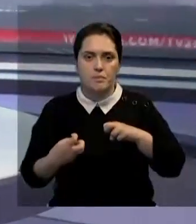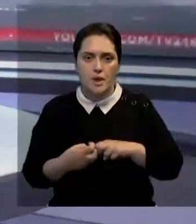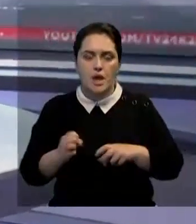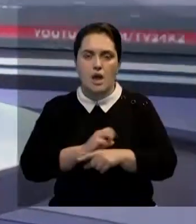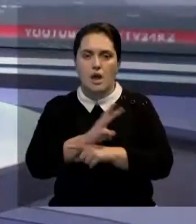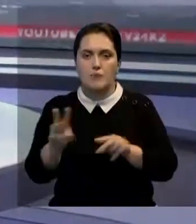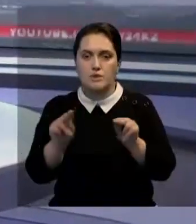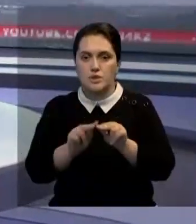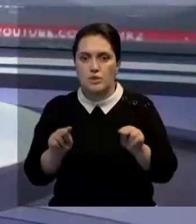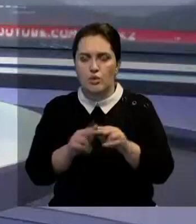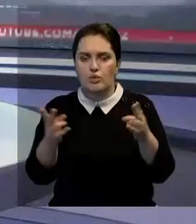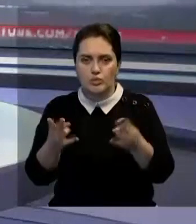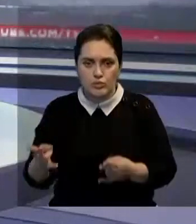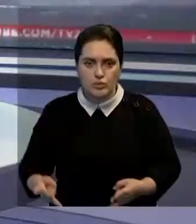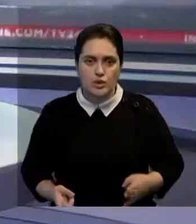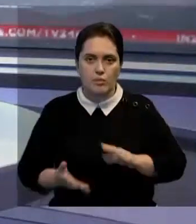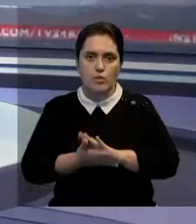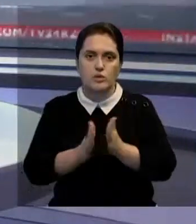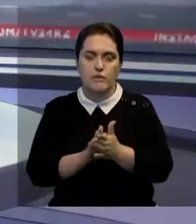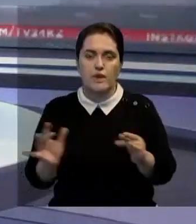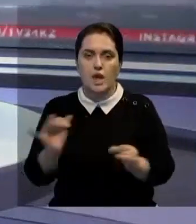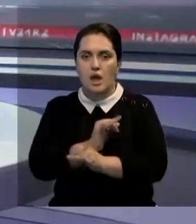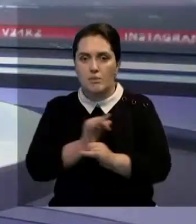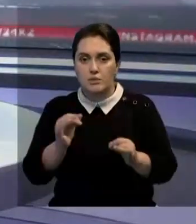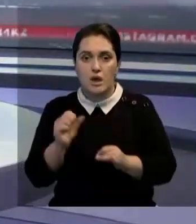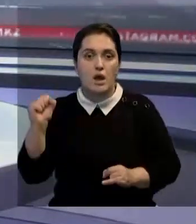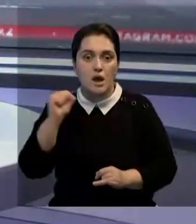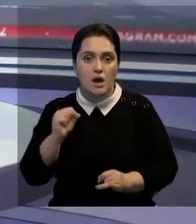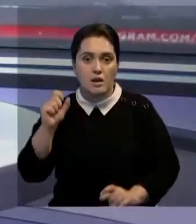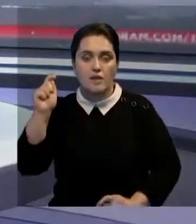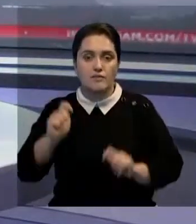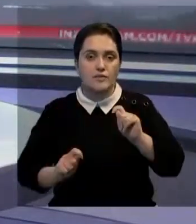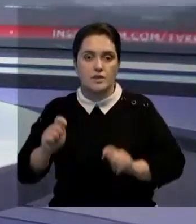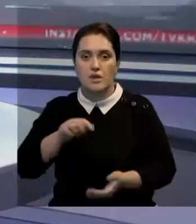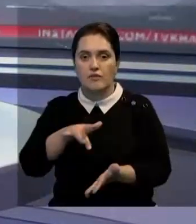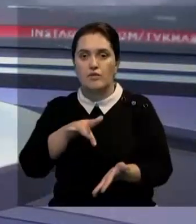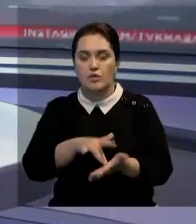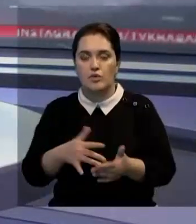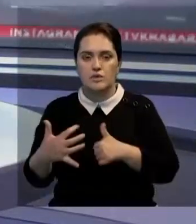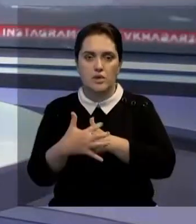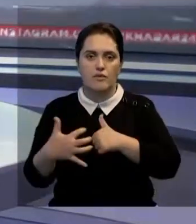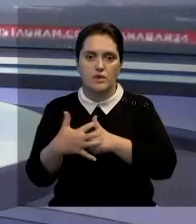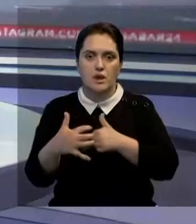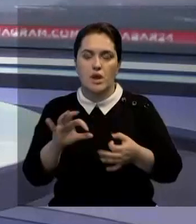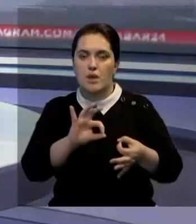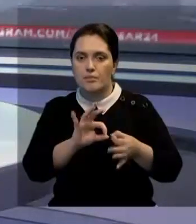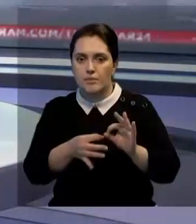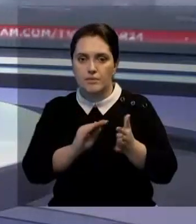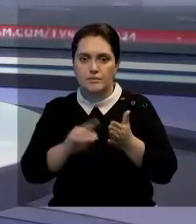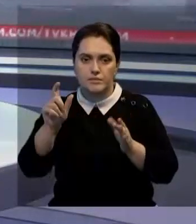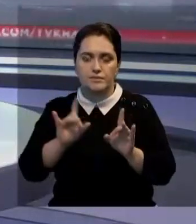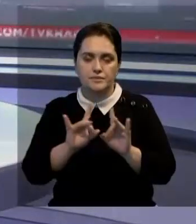проблемы отрасли и обеспечение учителей необходимыми условиями. Все это обсудили на традиционной августовской конференции в городе